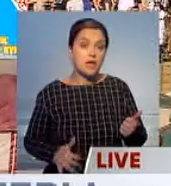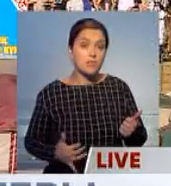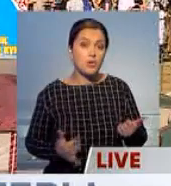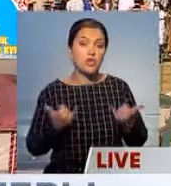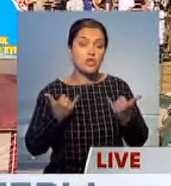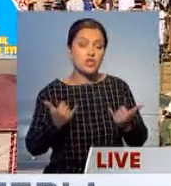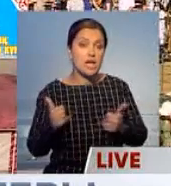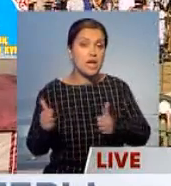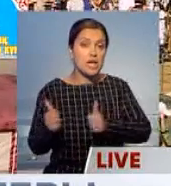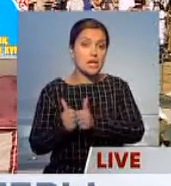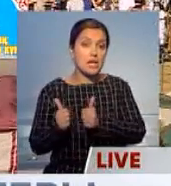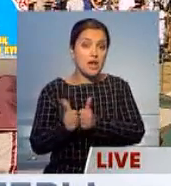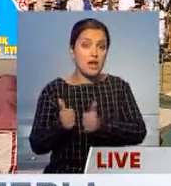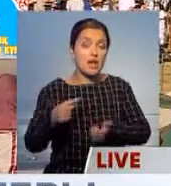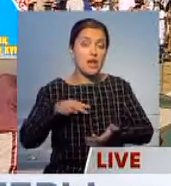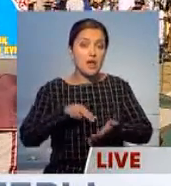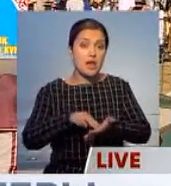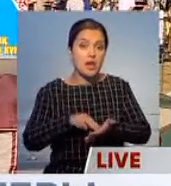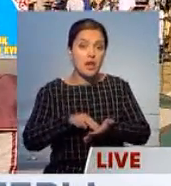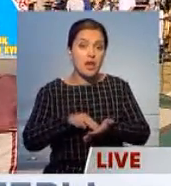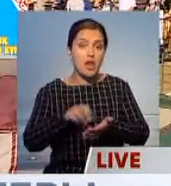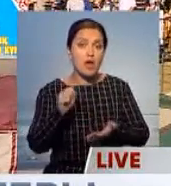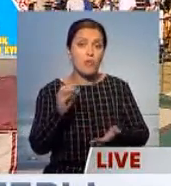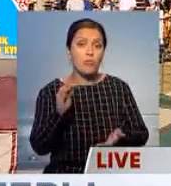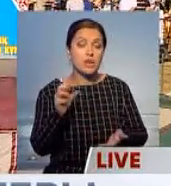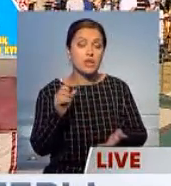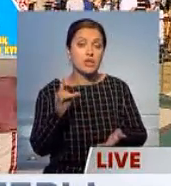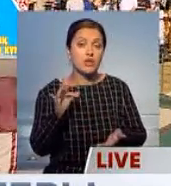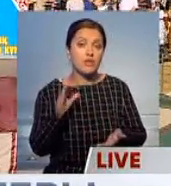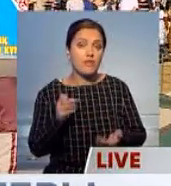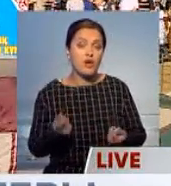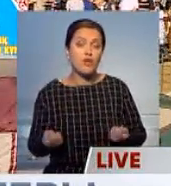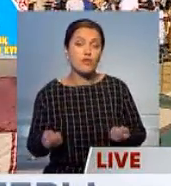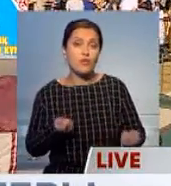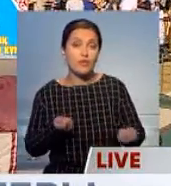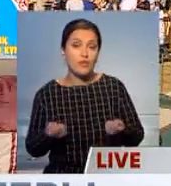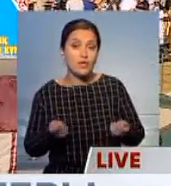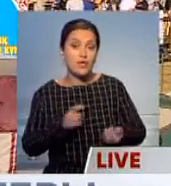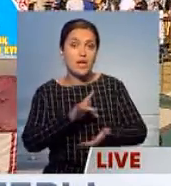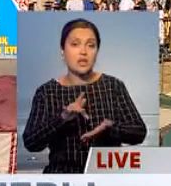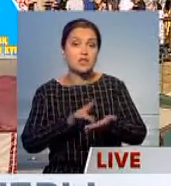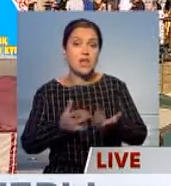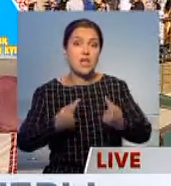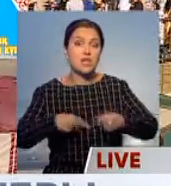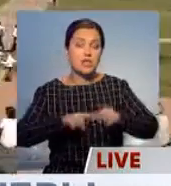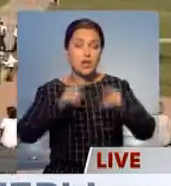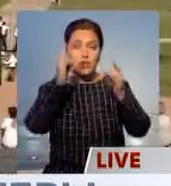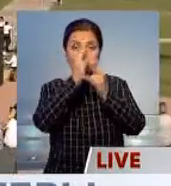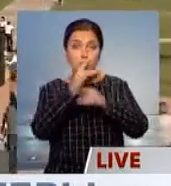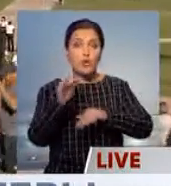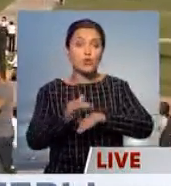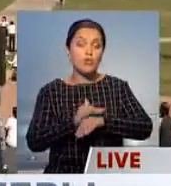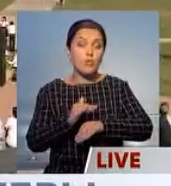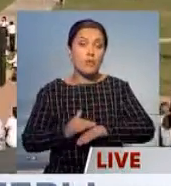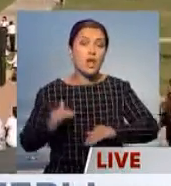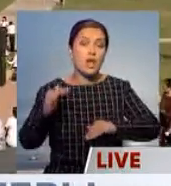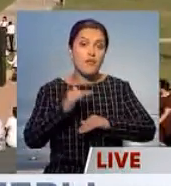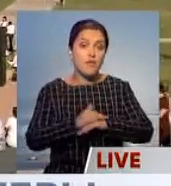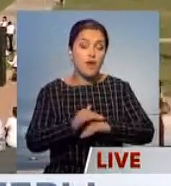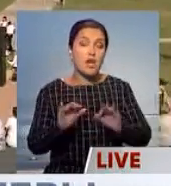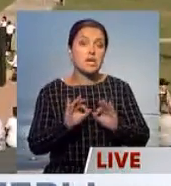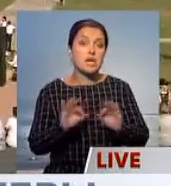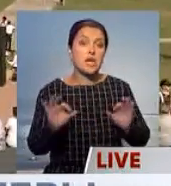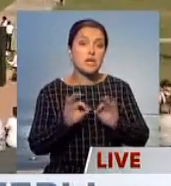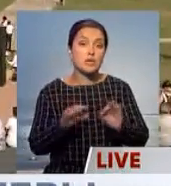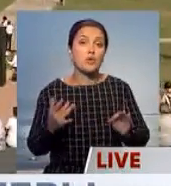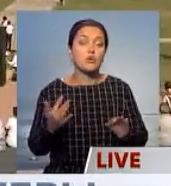рядом со мной находится Айсулу Аубакирова, руководитель городского отдела культуры. Добрый вечер. Расскажите,